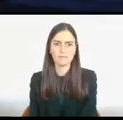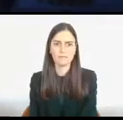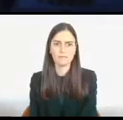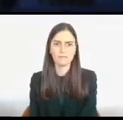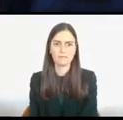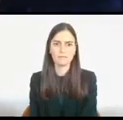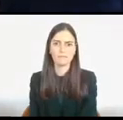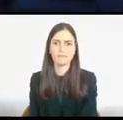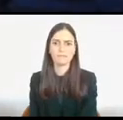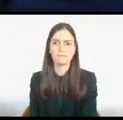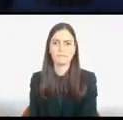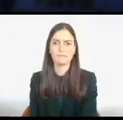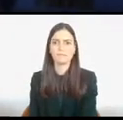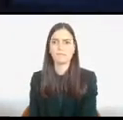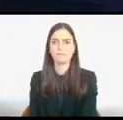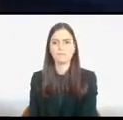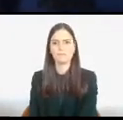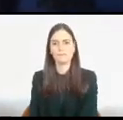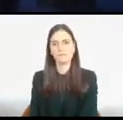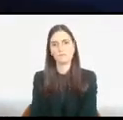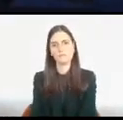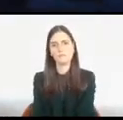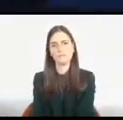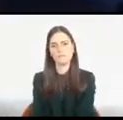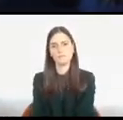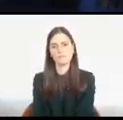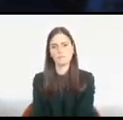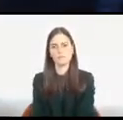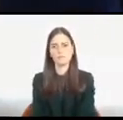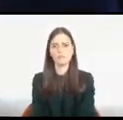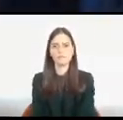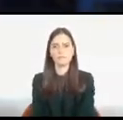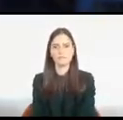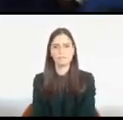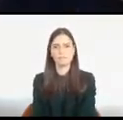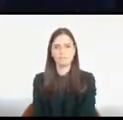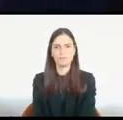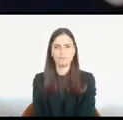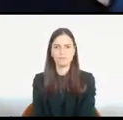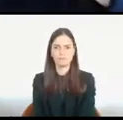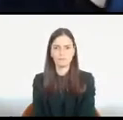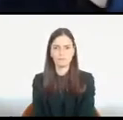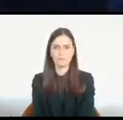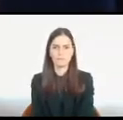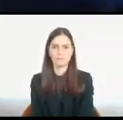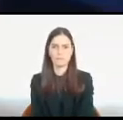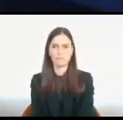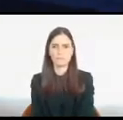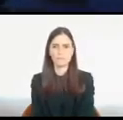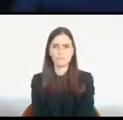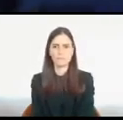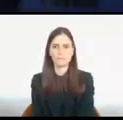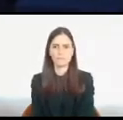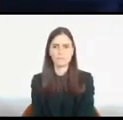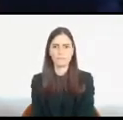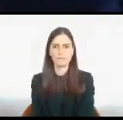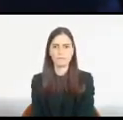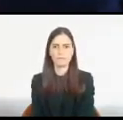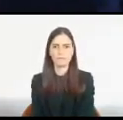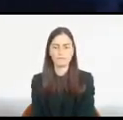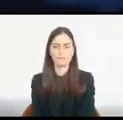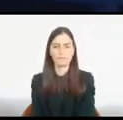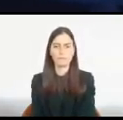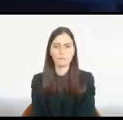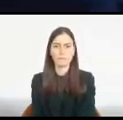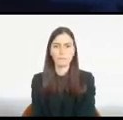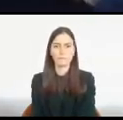qu'il convient de retenir essentiellement, c'est l'importance d'avoir des contrats purs sur le plan fiscal. Je m'explique. À